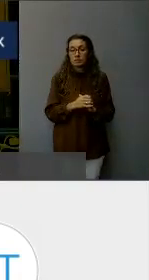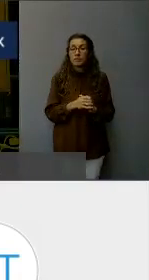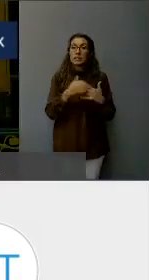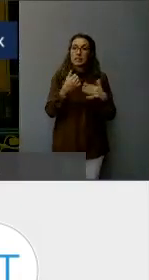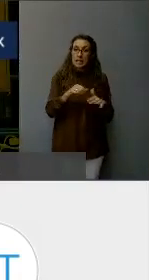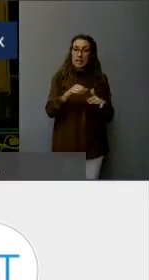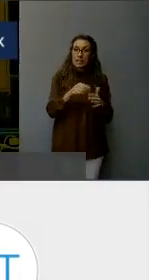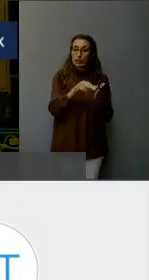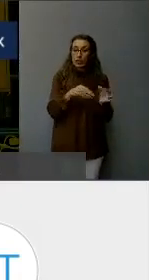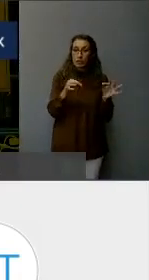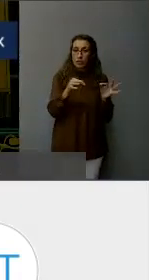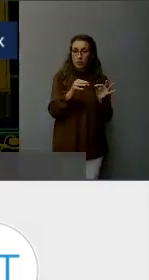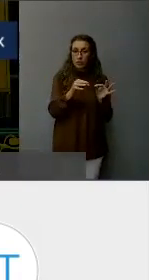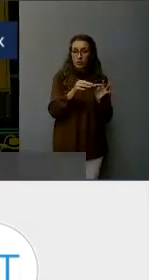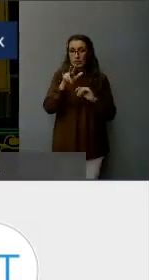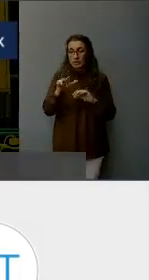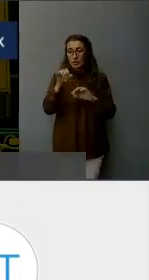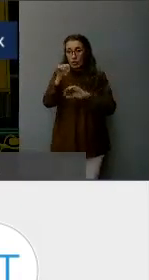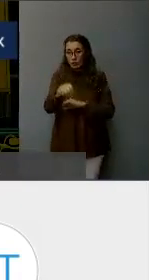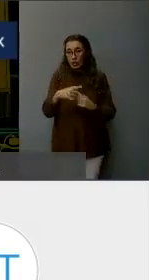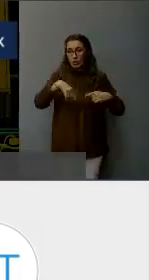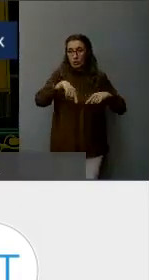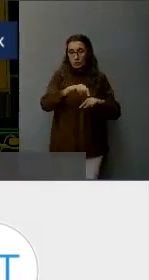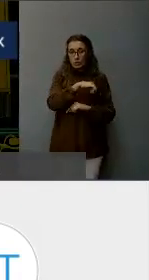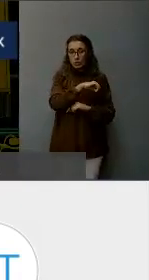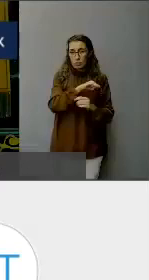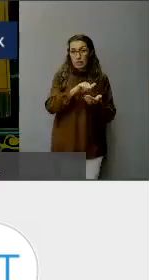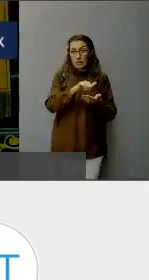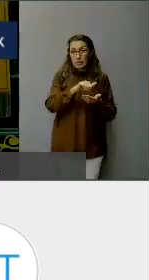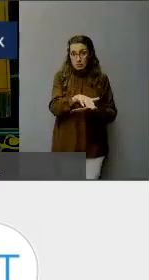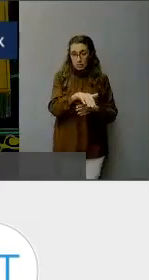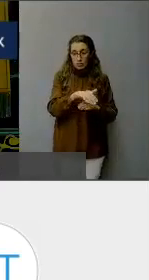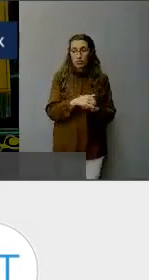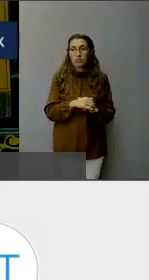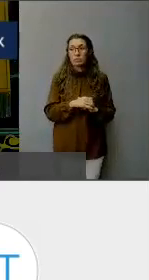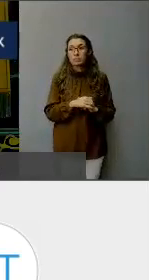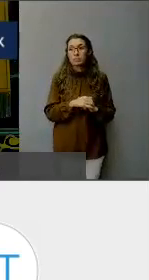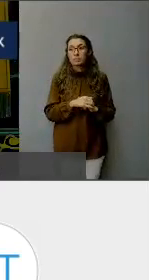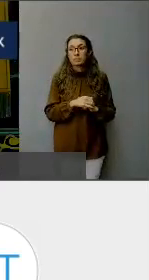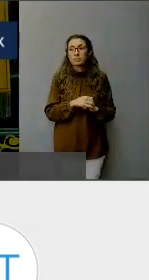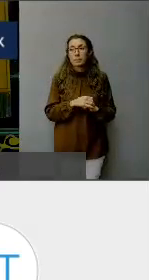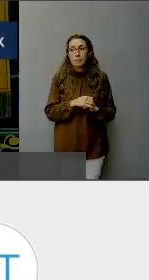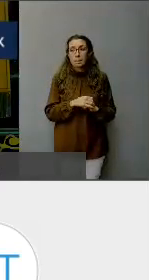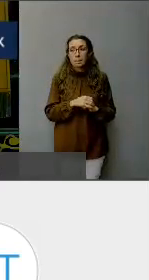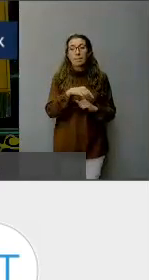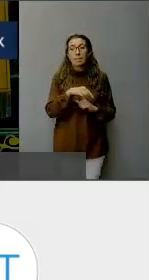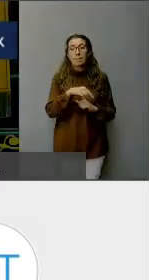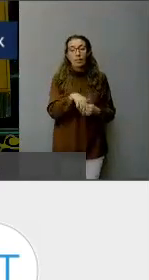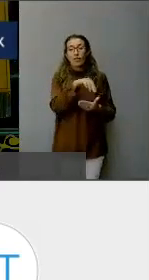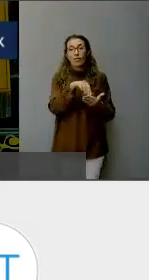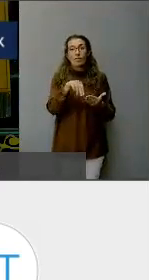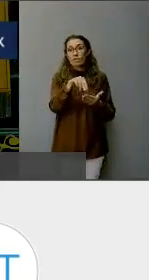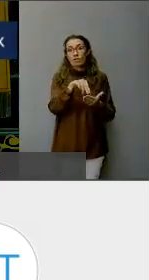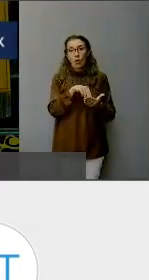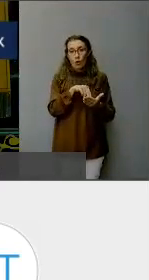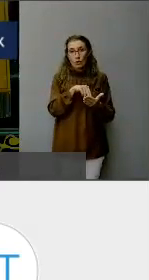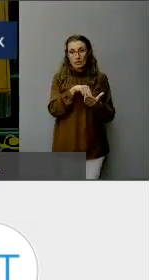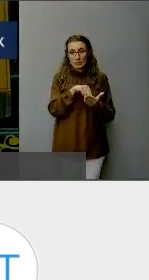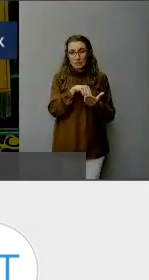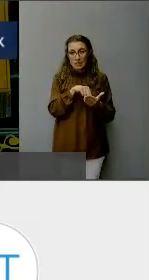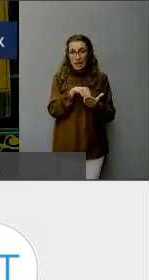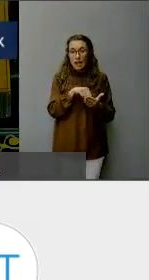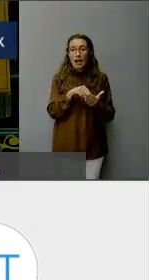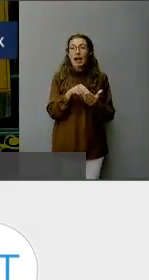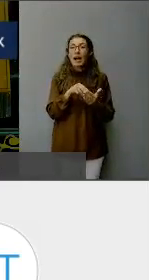16 voti veroli 20 tra i contrari il consiglio respingere il numero 11 pongo ora in votazione il numero 13